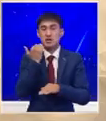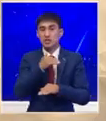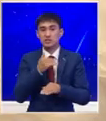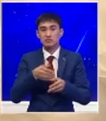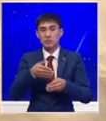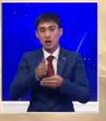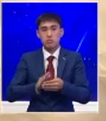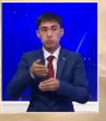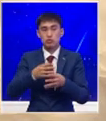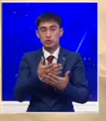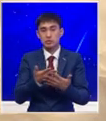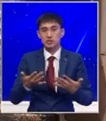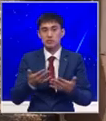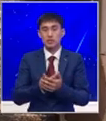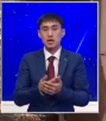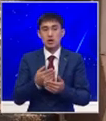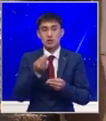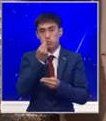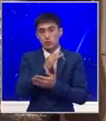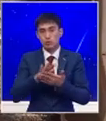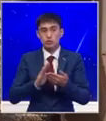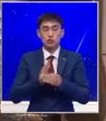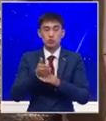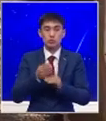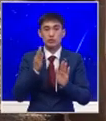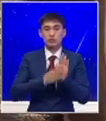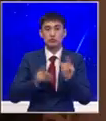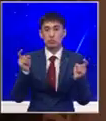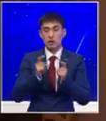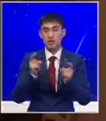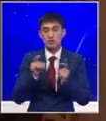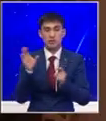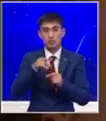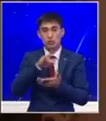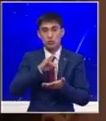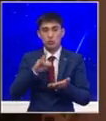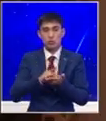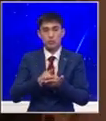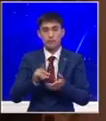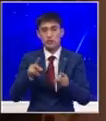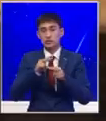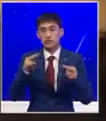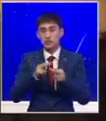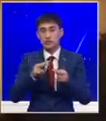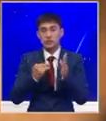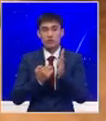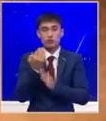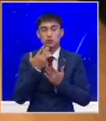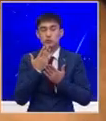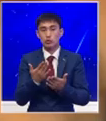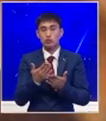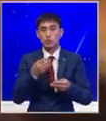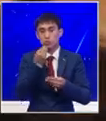качественными хлебобулочными изделиями. Ее продукция доступна в 90 магазинах по всему городу, что свидетельствует о высоком спросе